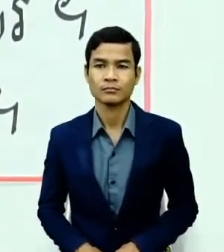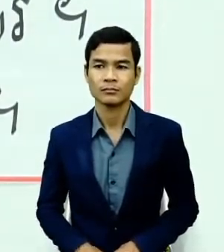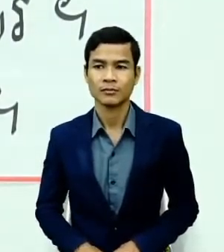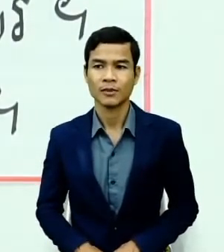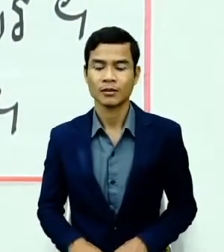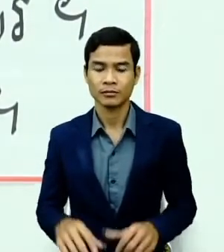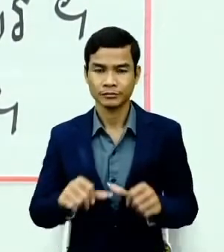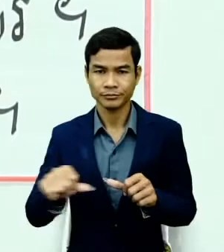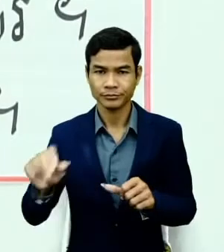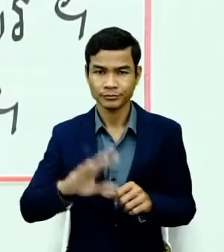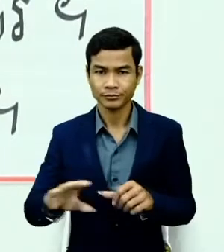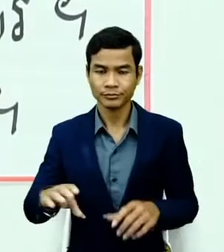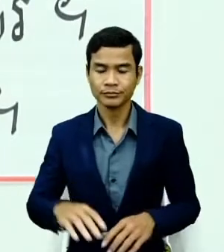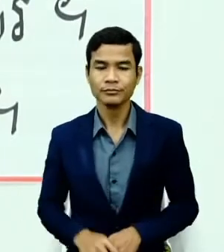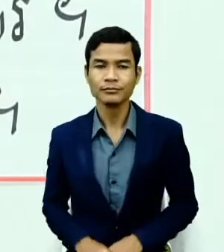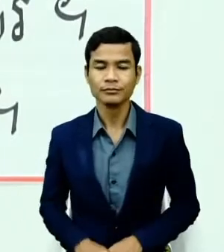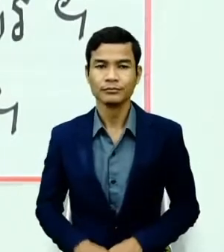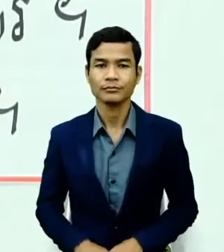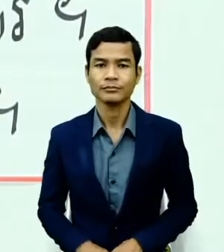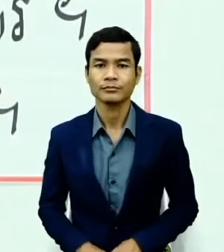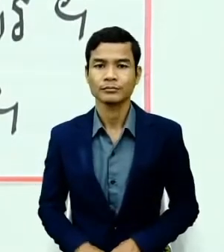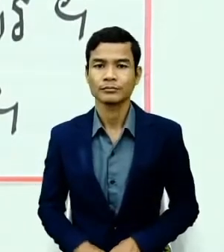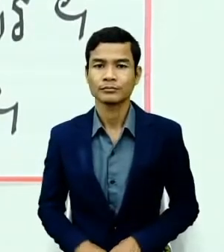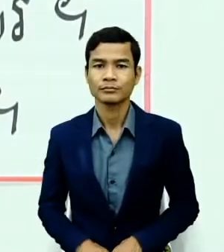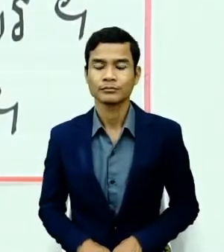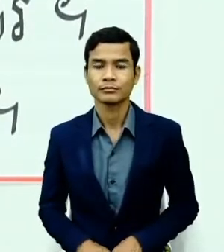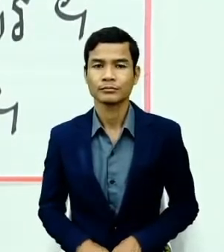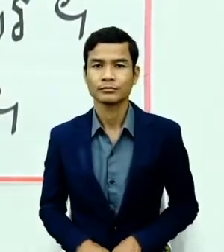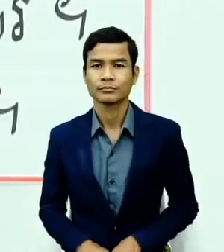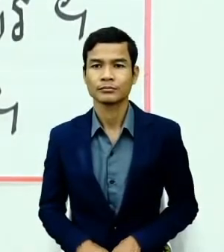បន្តទៀតកូន